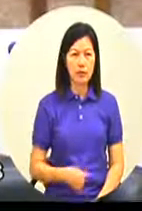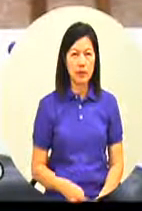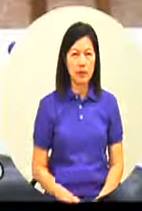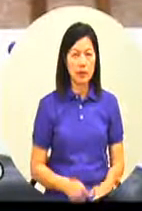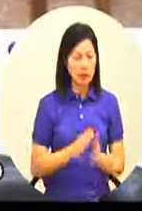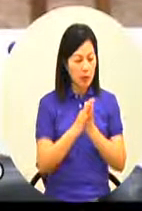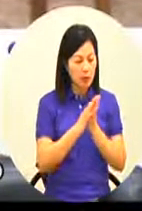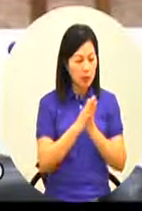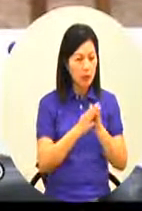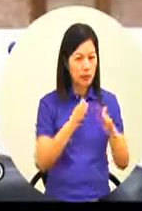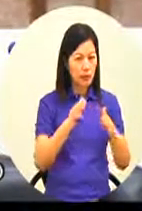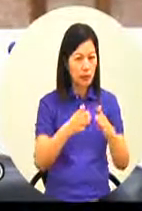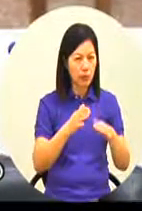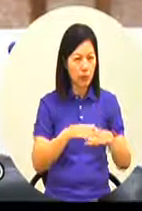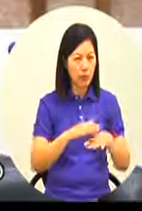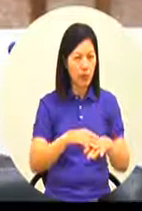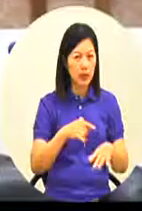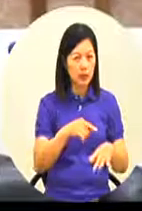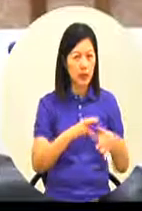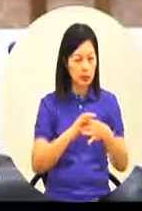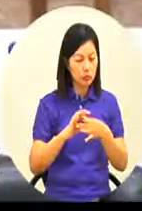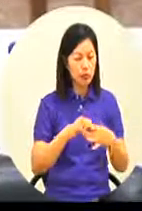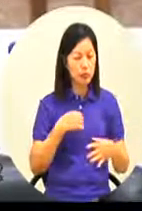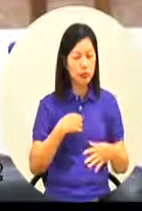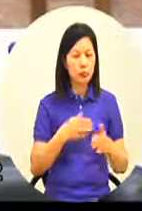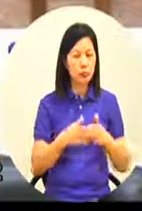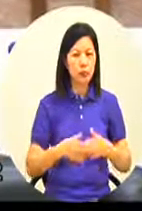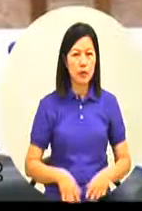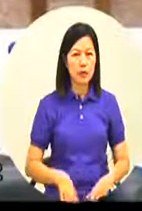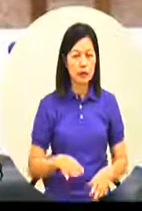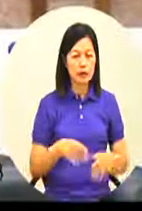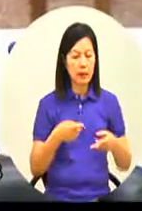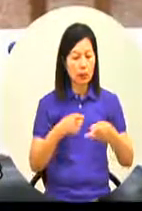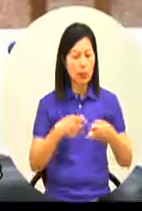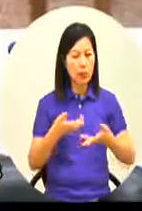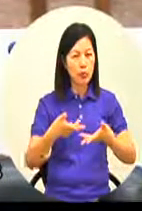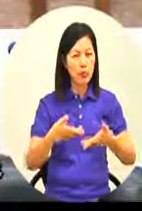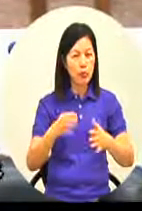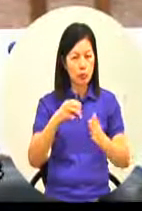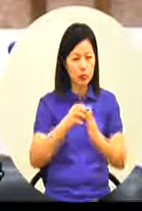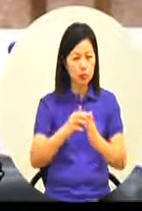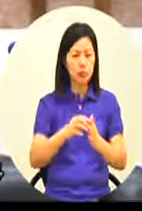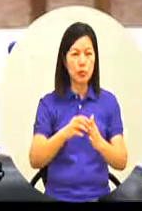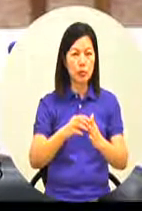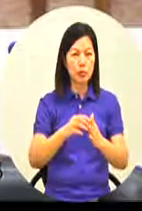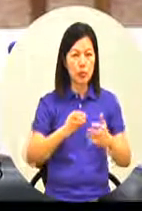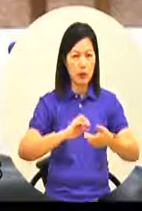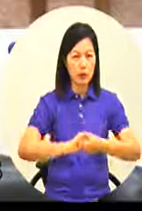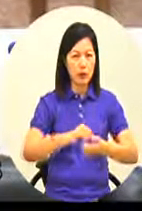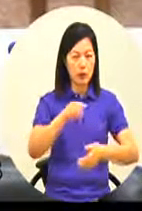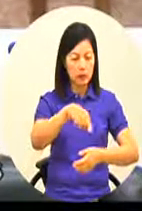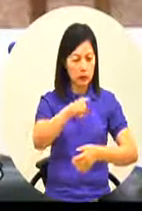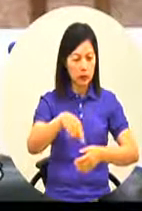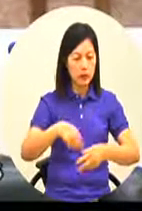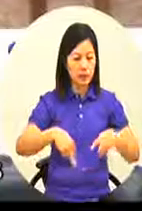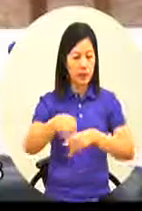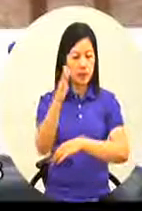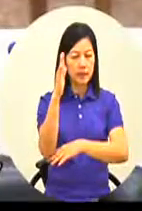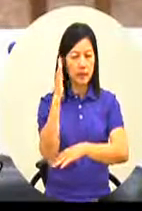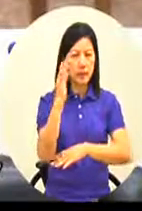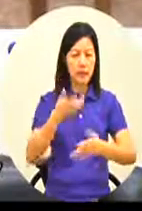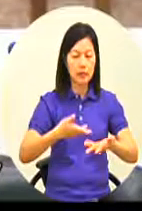心一下。现在有一点，我要建议我们公务局哈，一定要你们的行政业务，